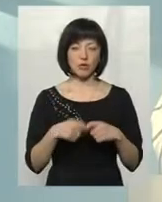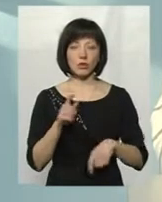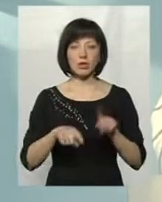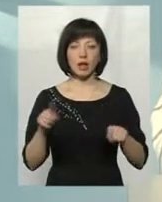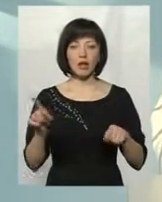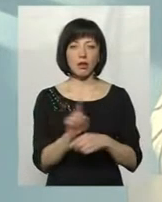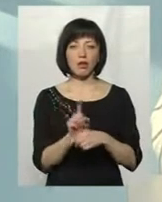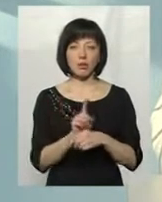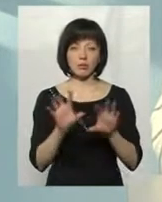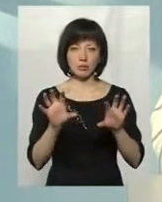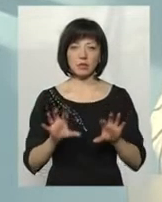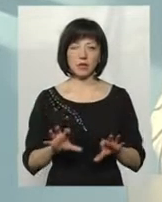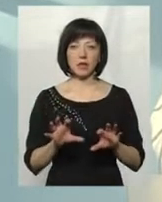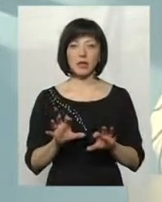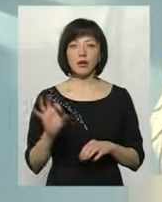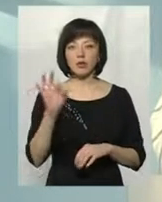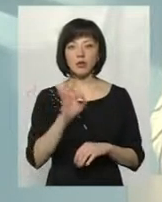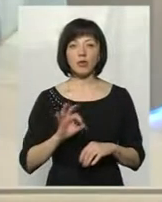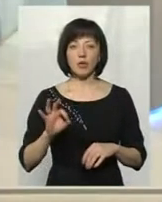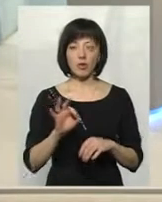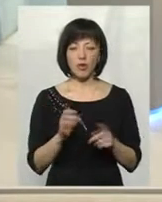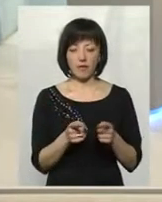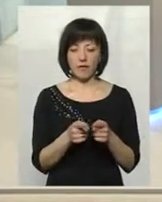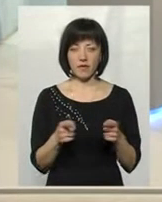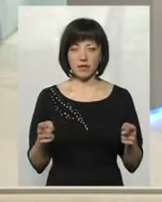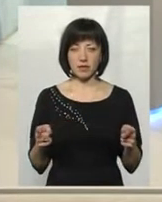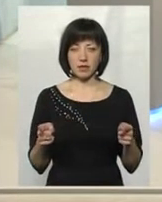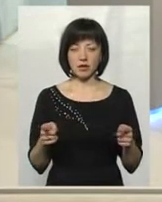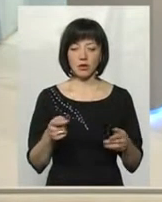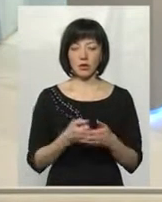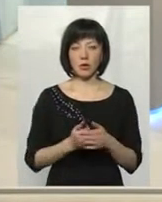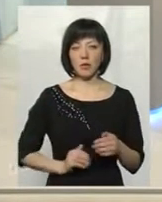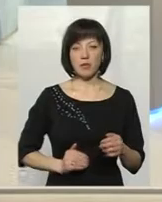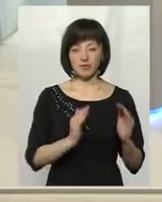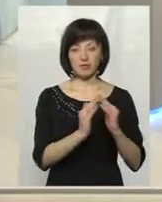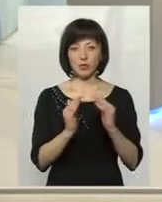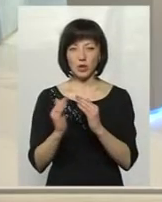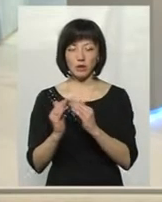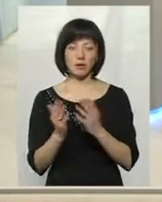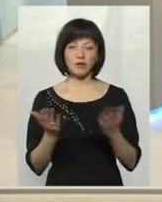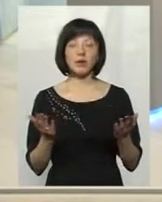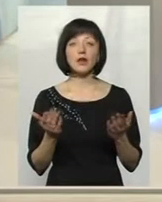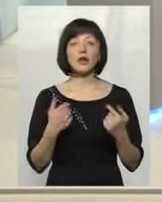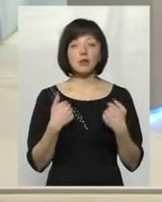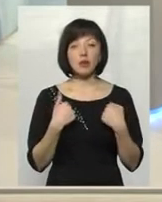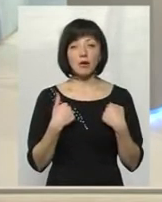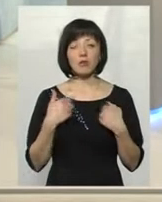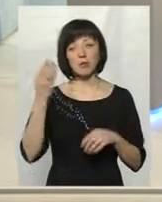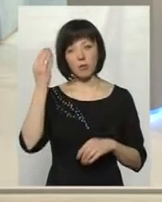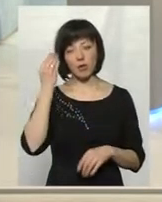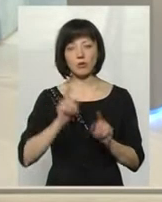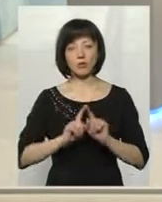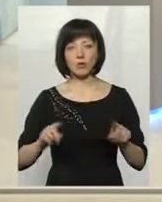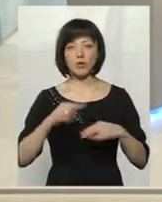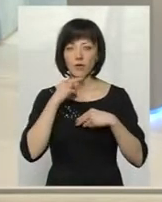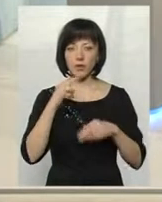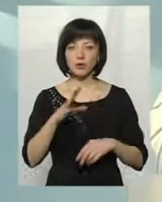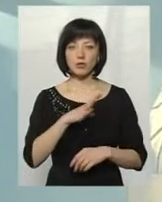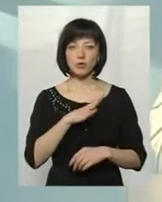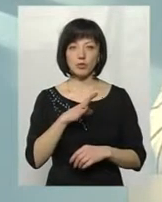деякі норми щодо відстані до приватного сектору. Тут, на мій погляд, треба особливо уважним